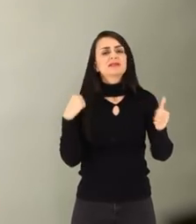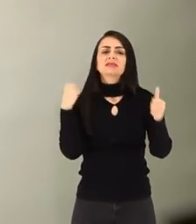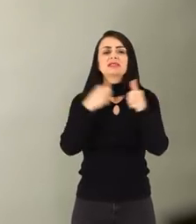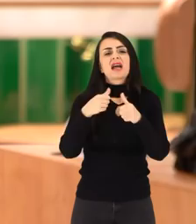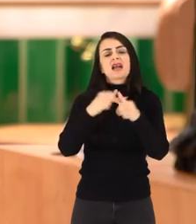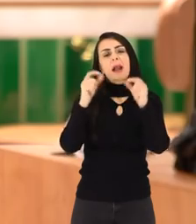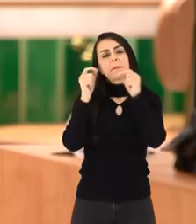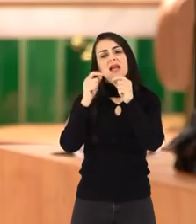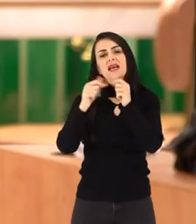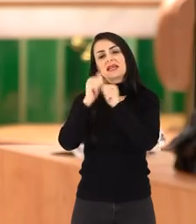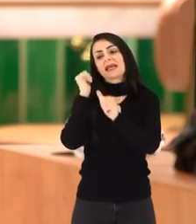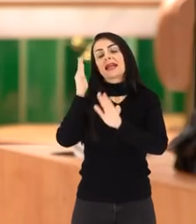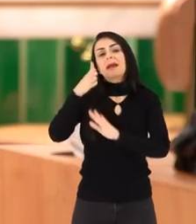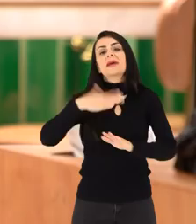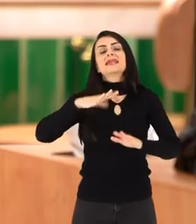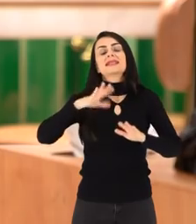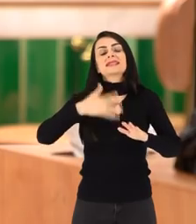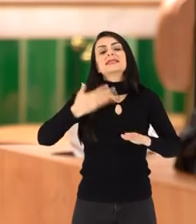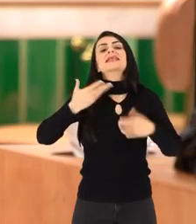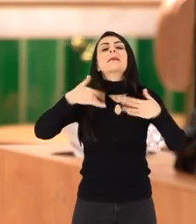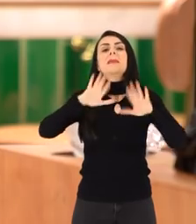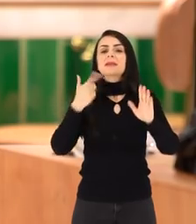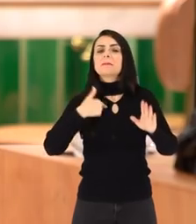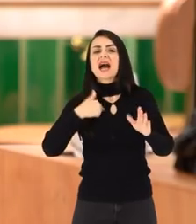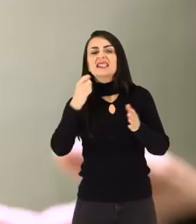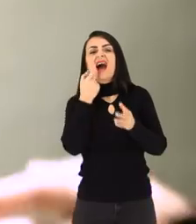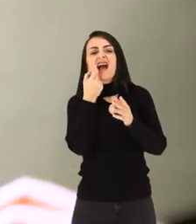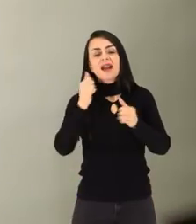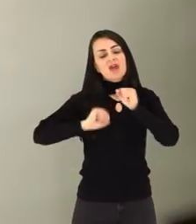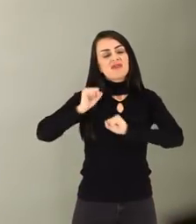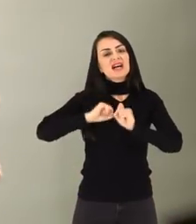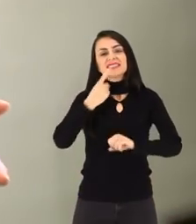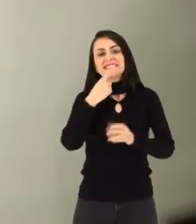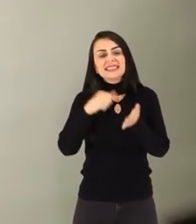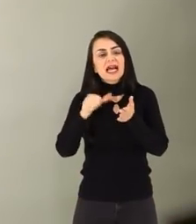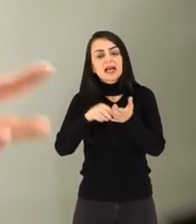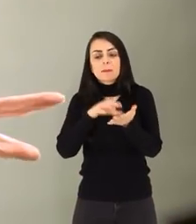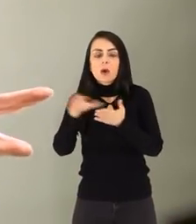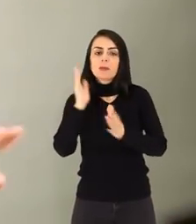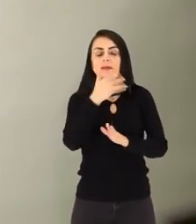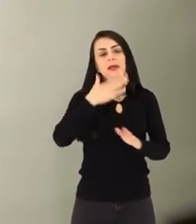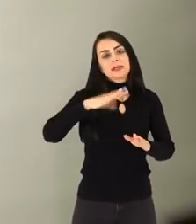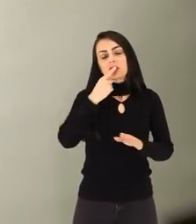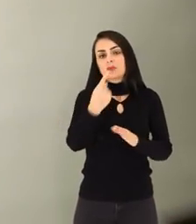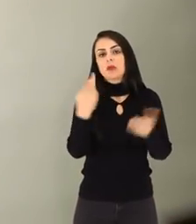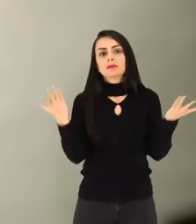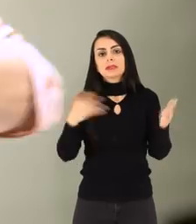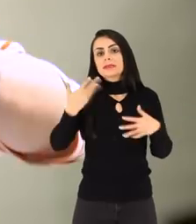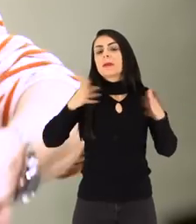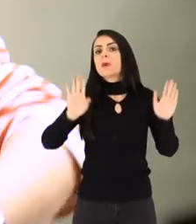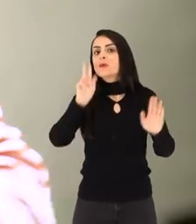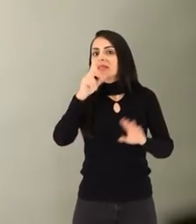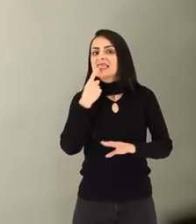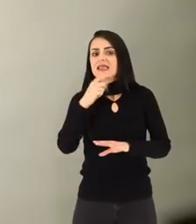çok kırgınım. Ben dedim dil tarihe gireceğim. Gerçekten. İstemiyorum çünkü iki yıl boyunca İngilizce okumuşum. Tiyatroya